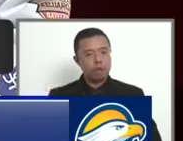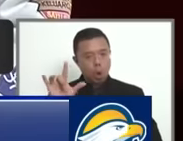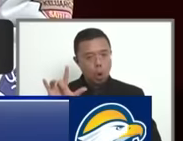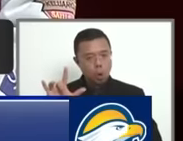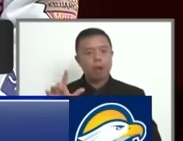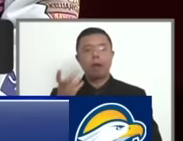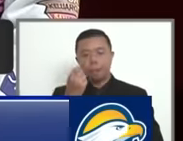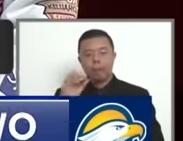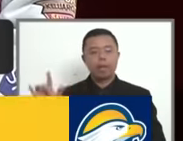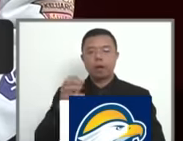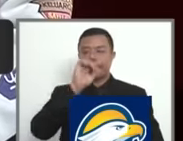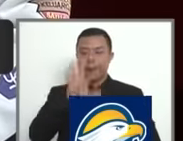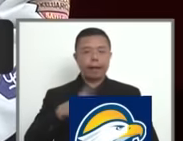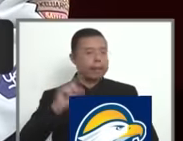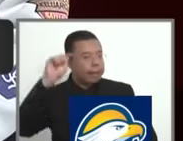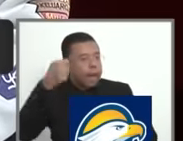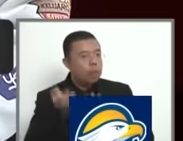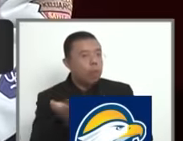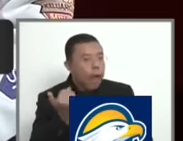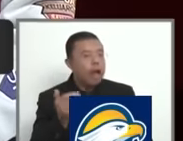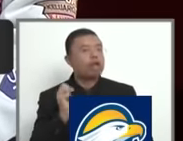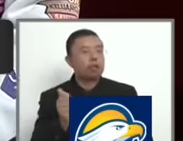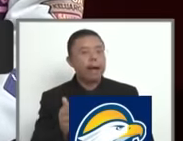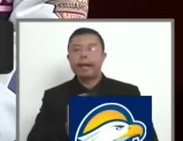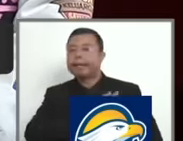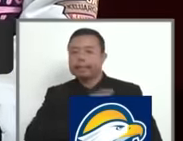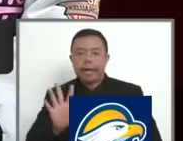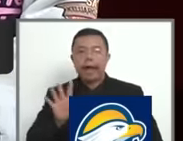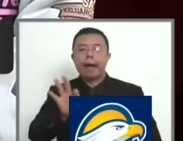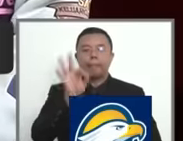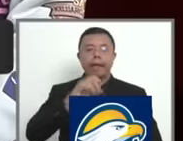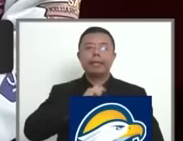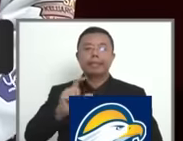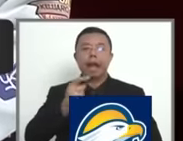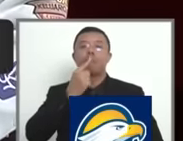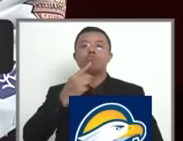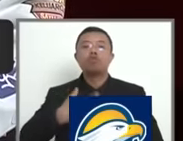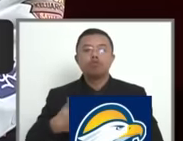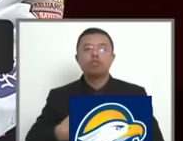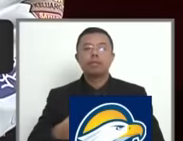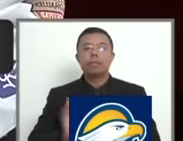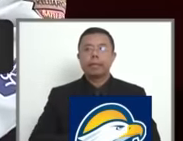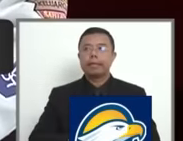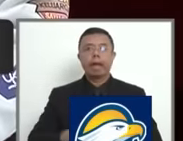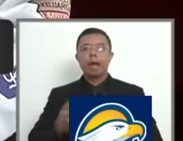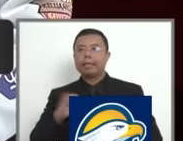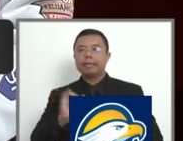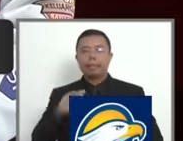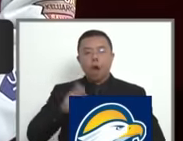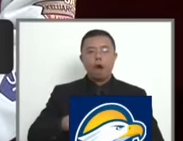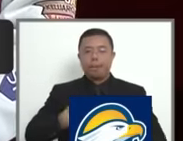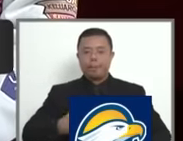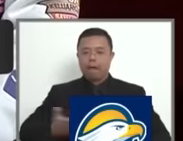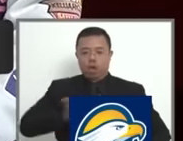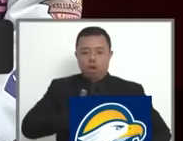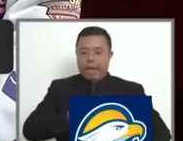beliau menyampaikan dan kita diingatkan untuk tidak memilih calon yang punya potongan diktator dan otoriter